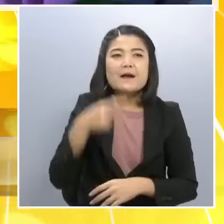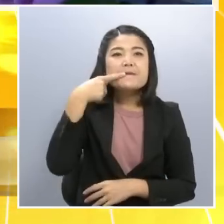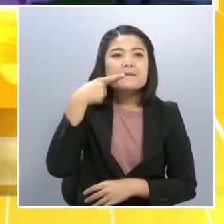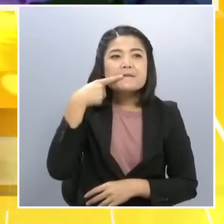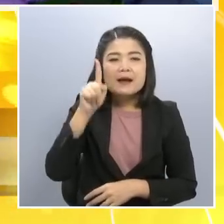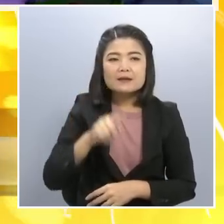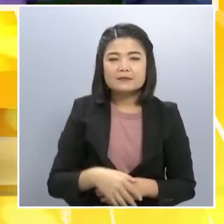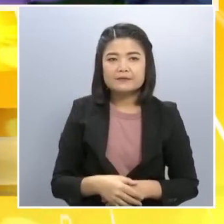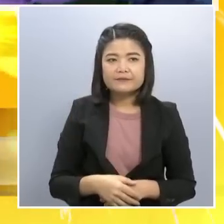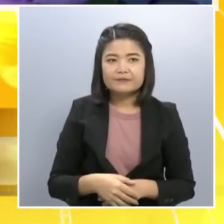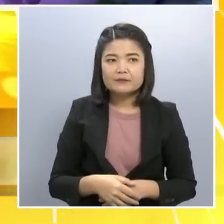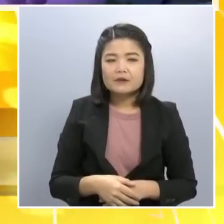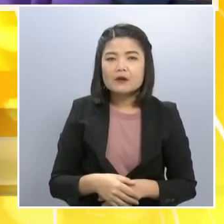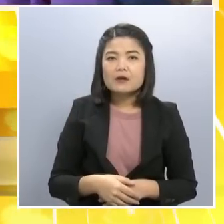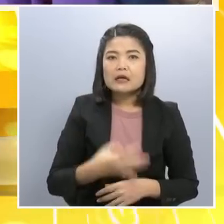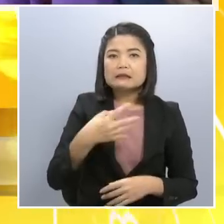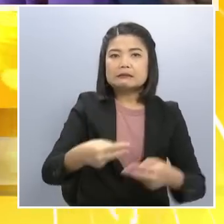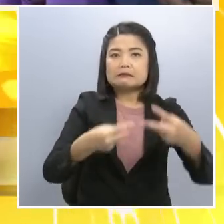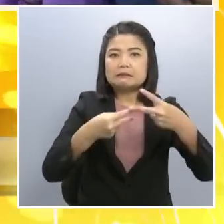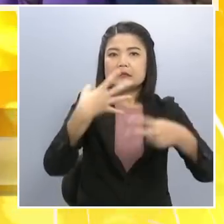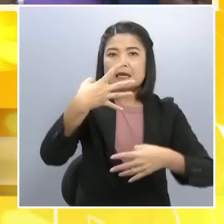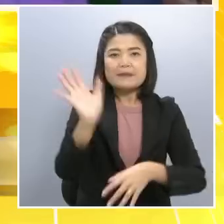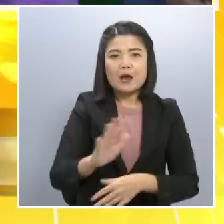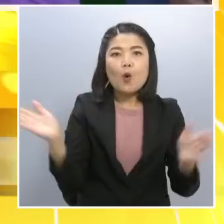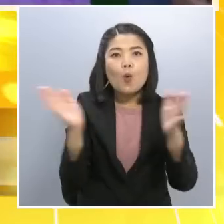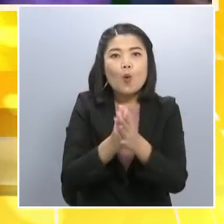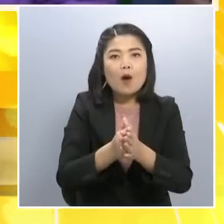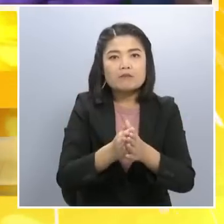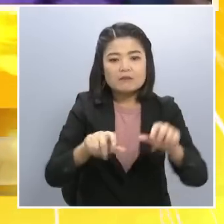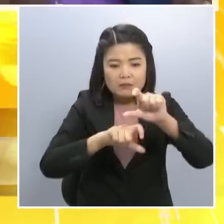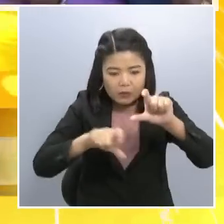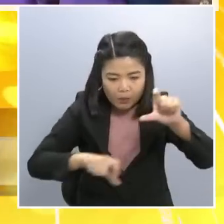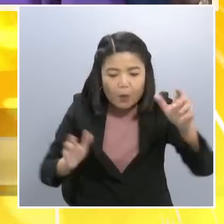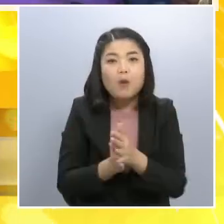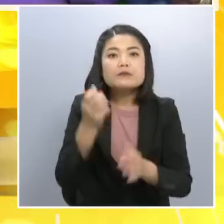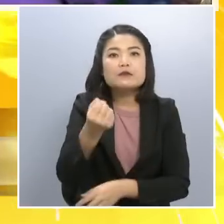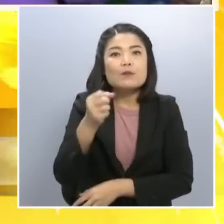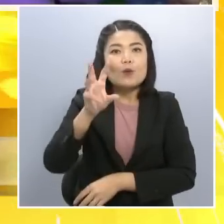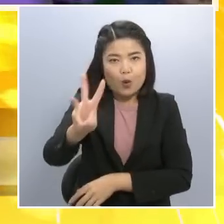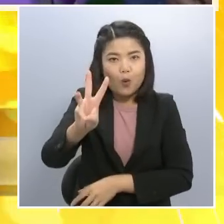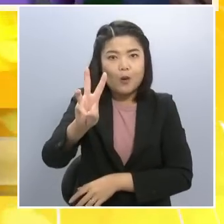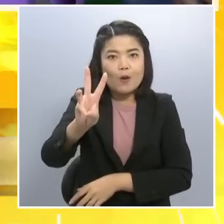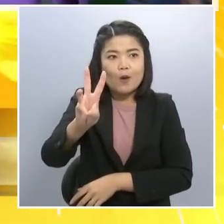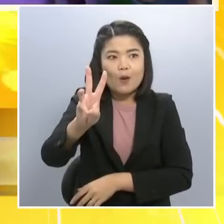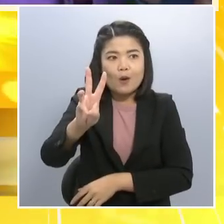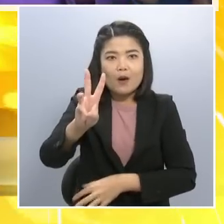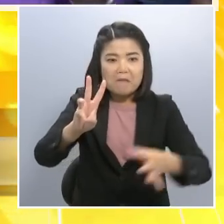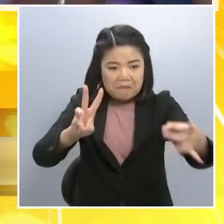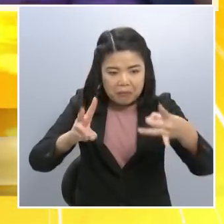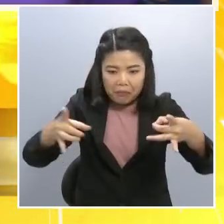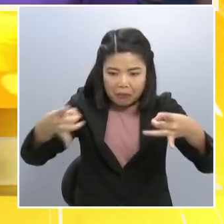ไม่ใช่4ใบ 16นะคะ จำผิดจำผิด16ใบ 16ใบ คุณต้องแทรกพี่ทันทีเลยนะ ค่ะ เรื่องตัวเลขเนี่ย ใช่